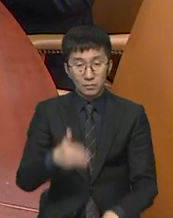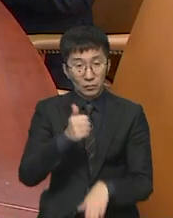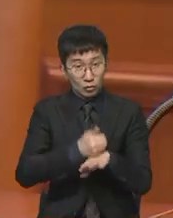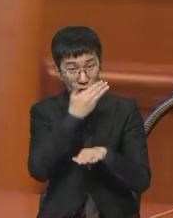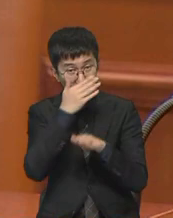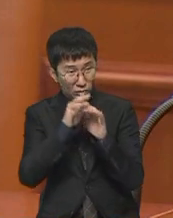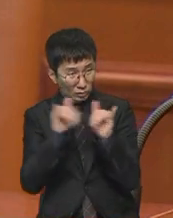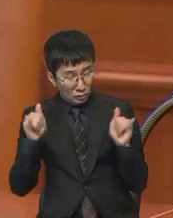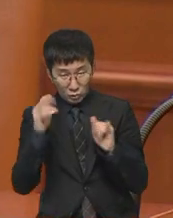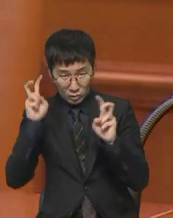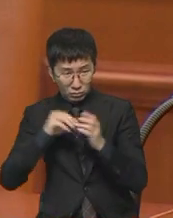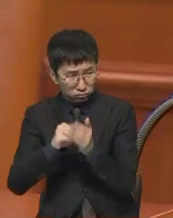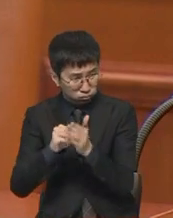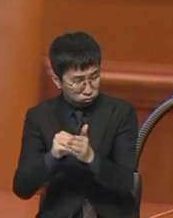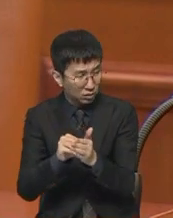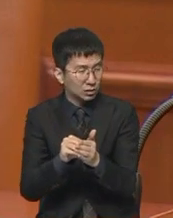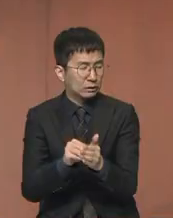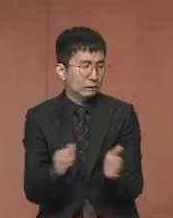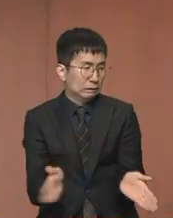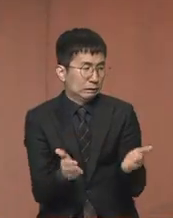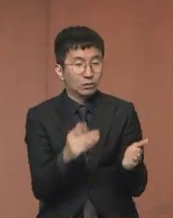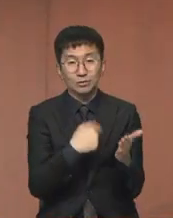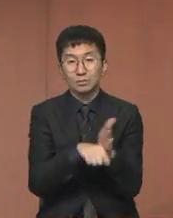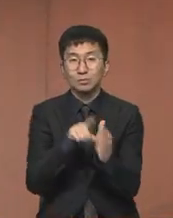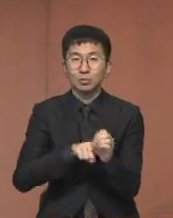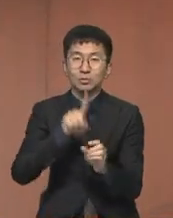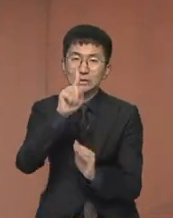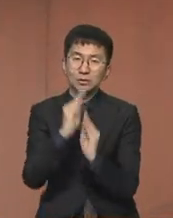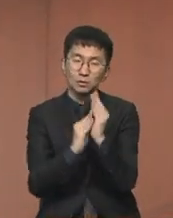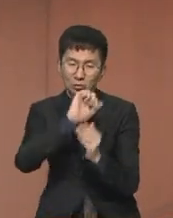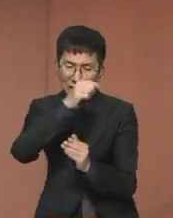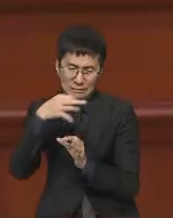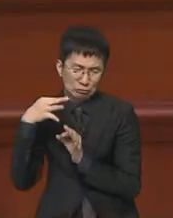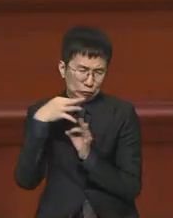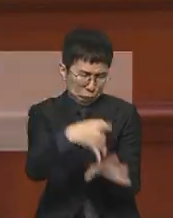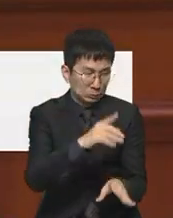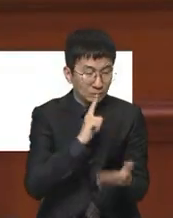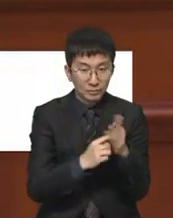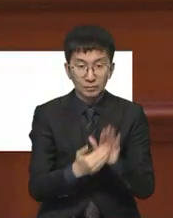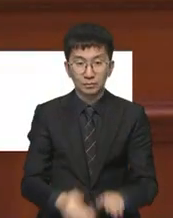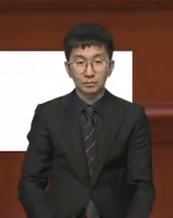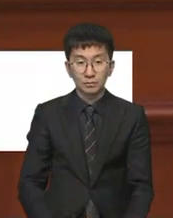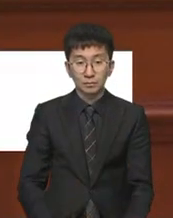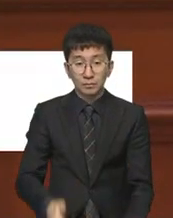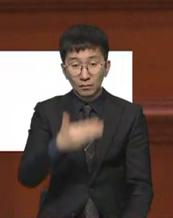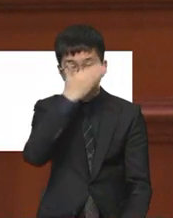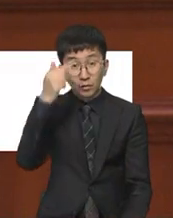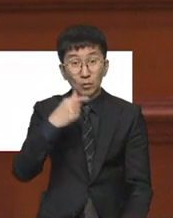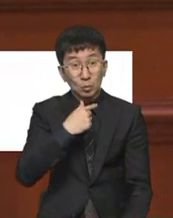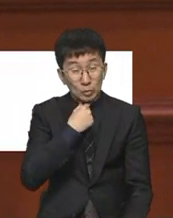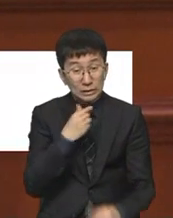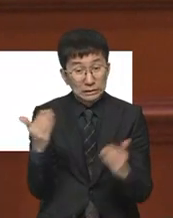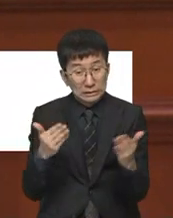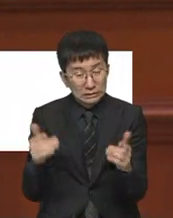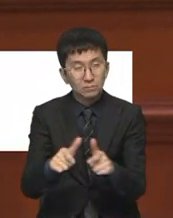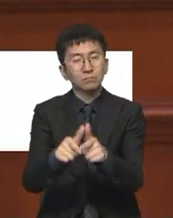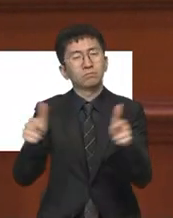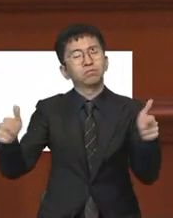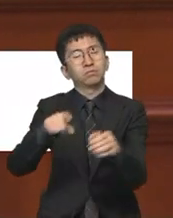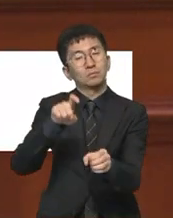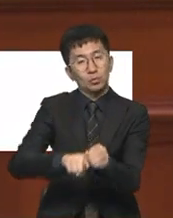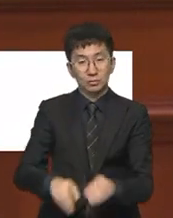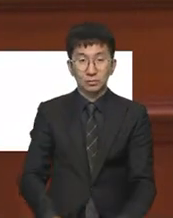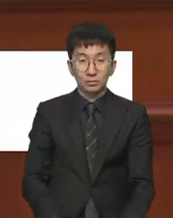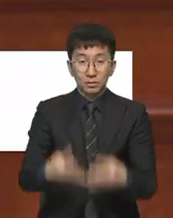노동시장 유입을 촉진하기 위해 약 1조 원을 투입하겠다고 밝혔습니다. 청년들이 원하는 일자리를 찾을 수